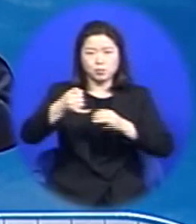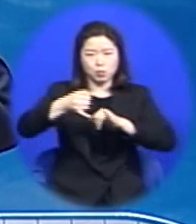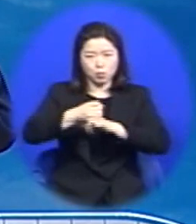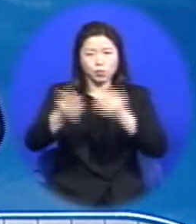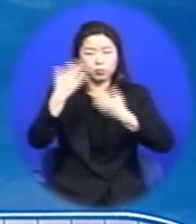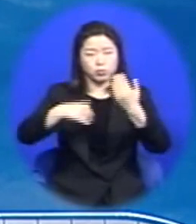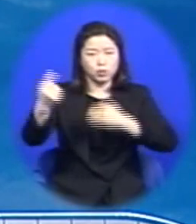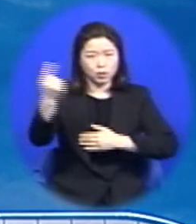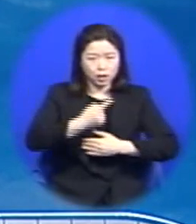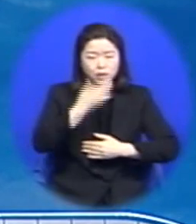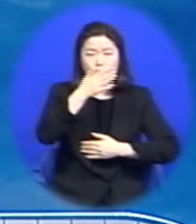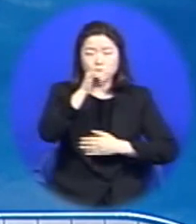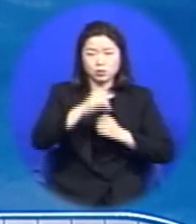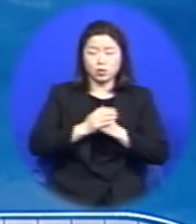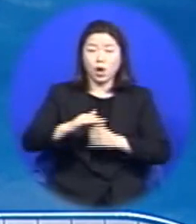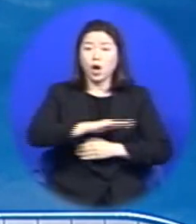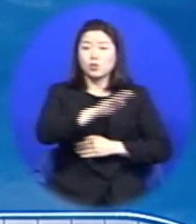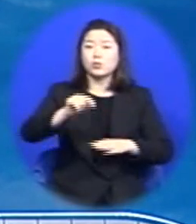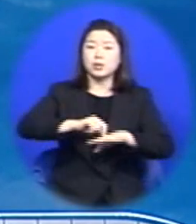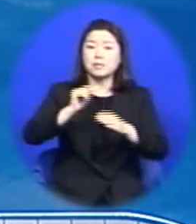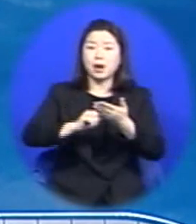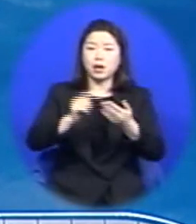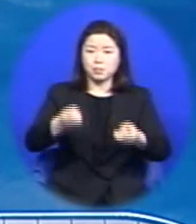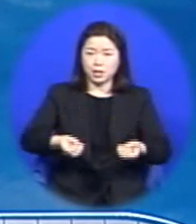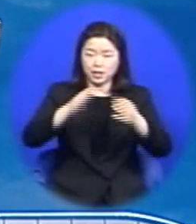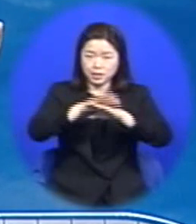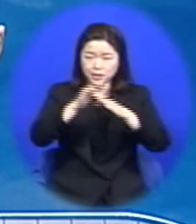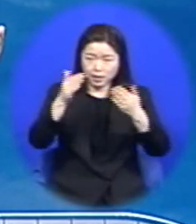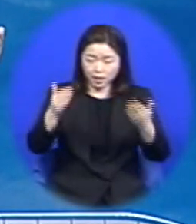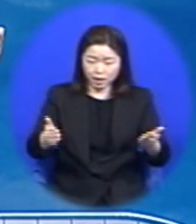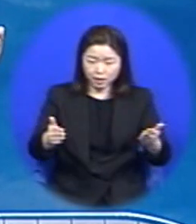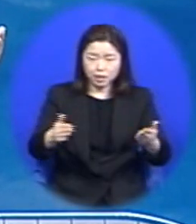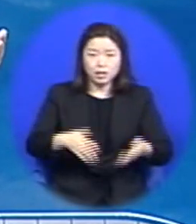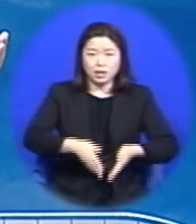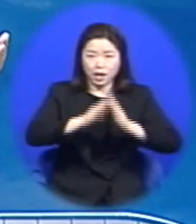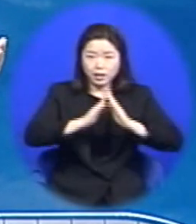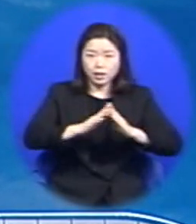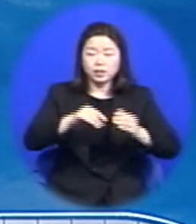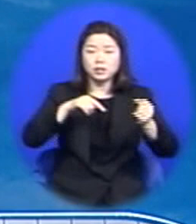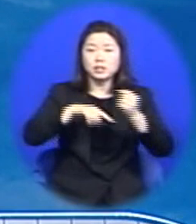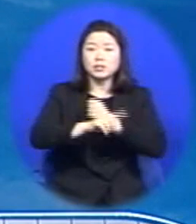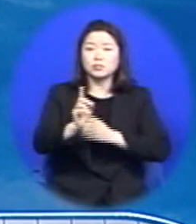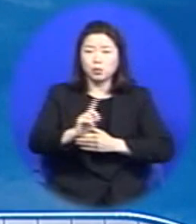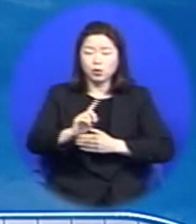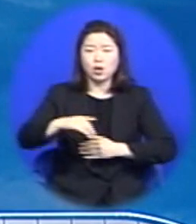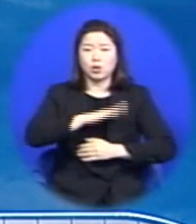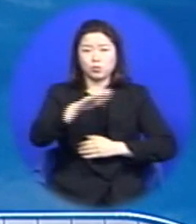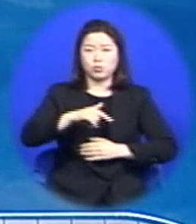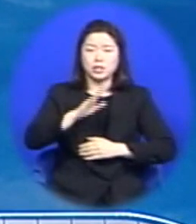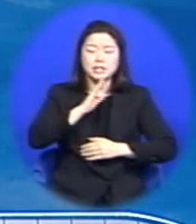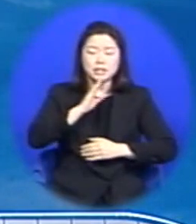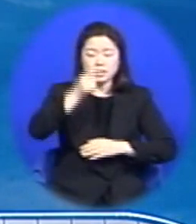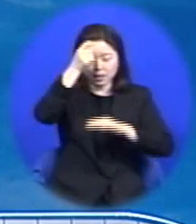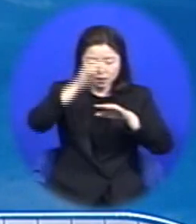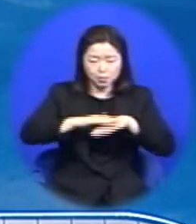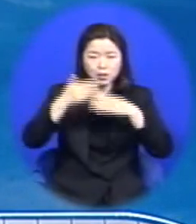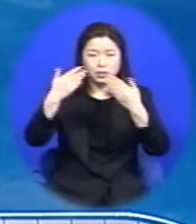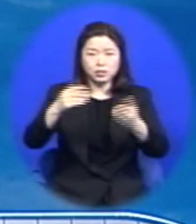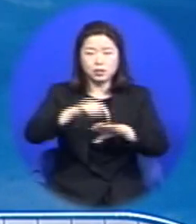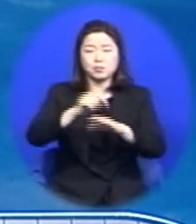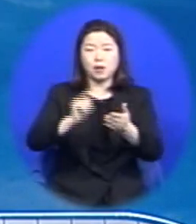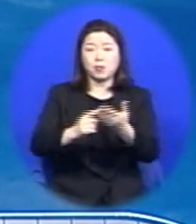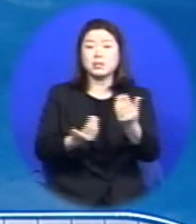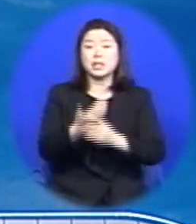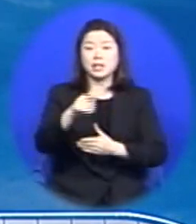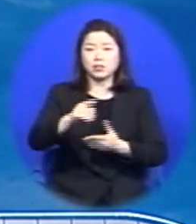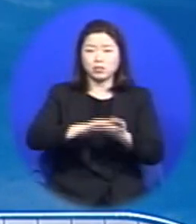제단이 수축이 된다는 말은 예배를 온전히 드리는 겁니다. 진짜 예배 드리는 거죠.